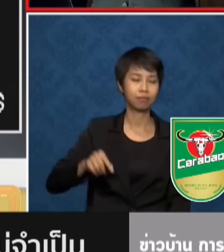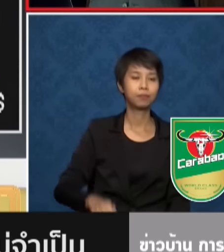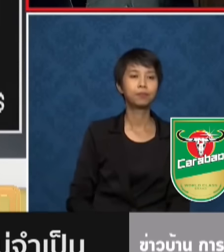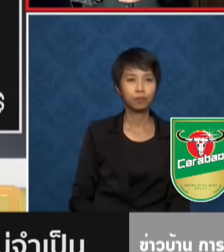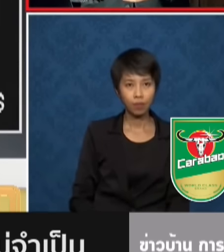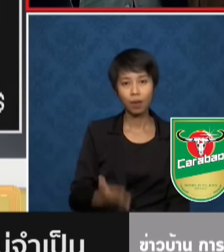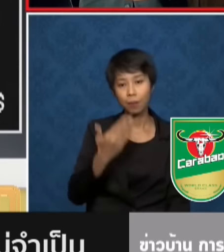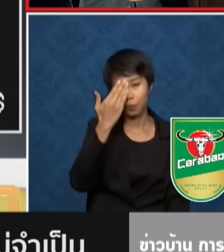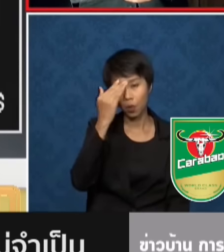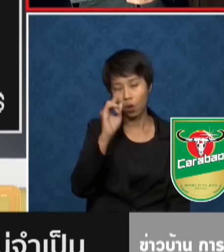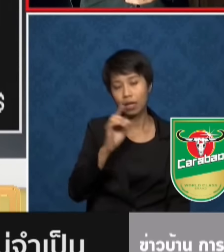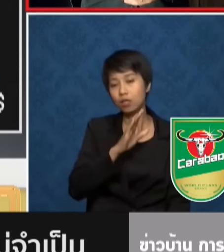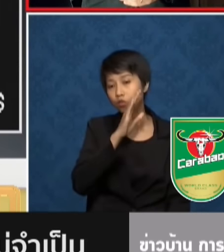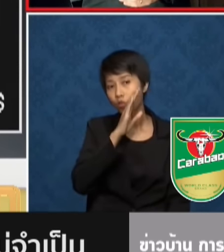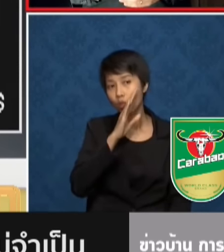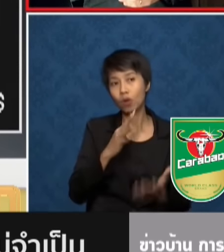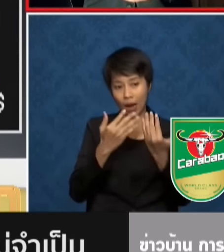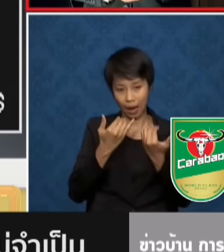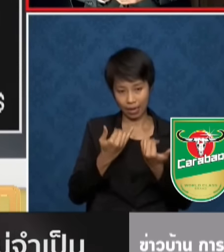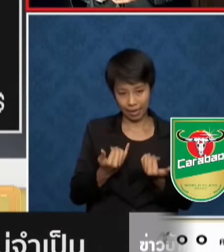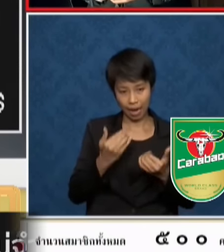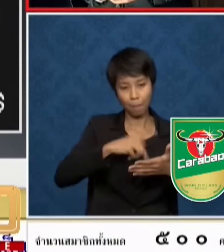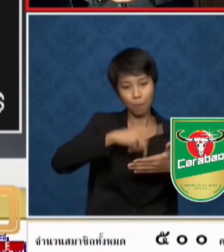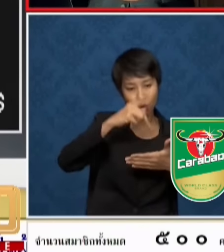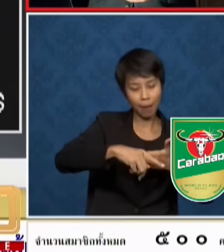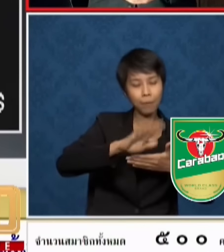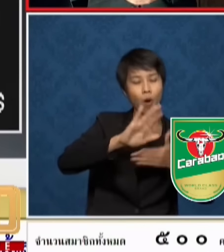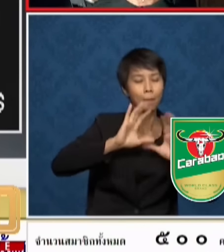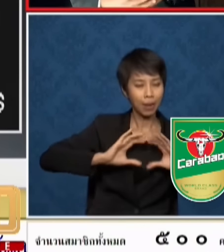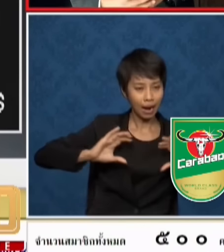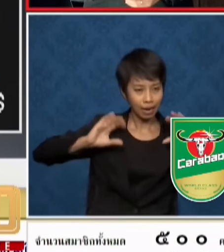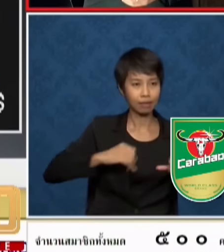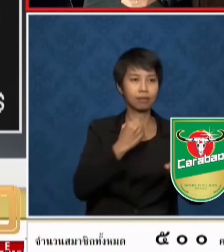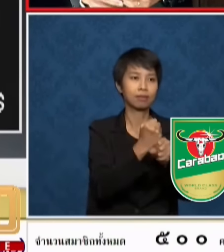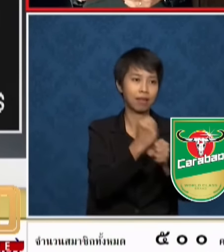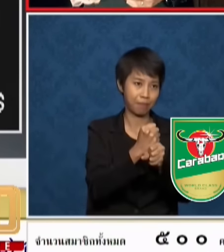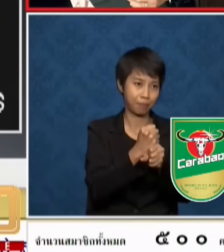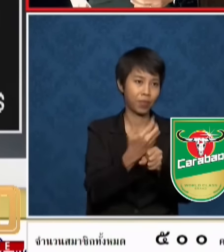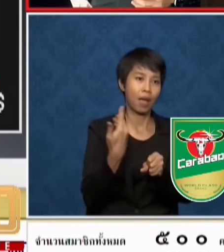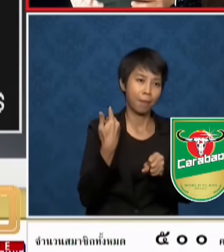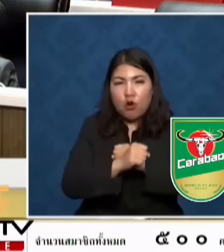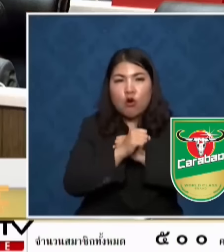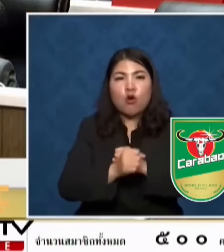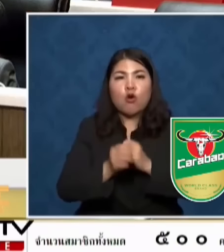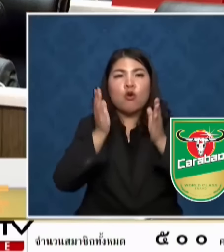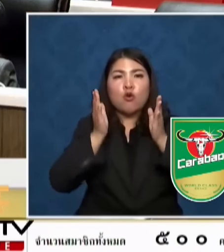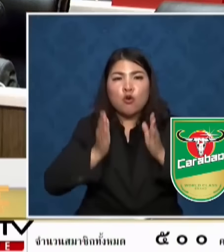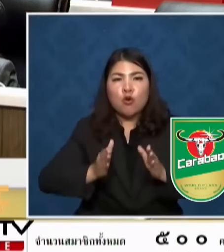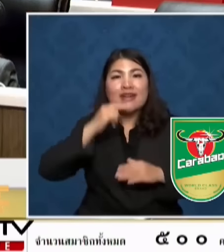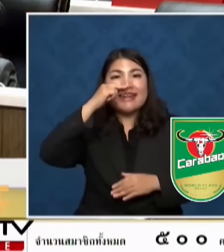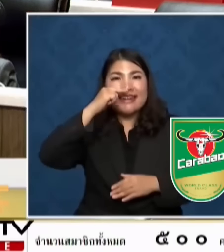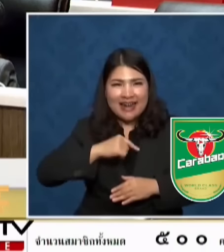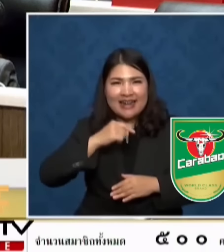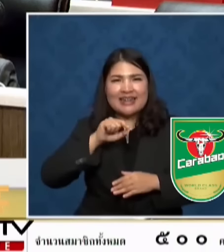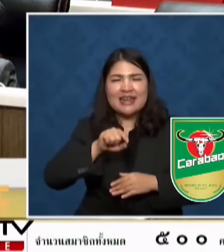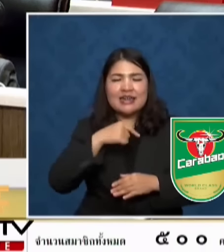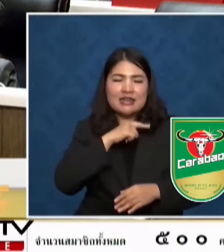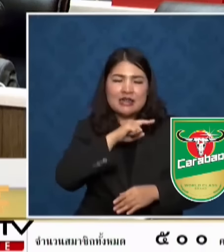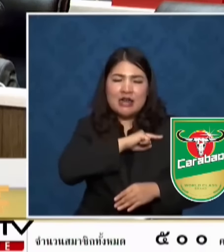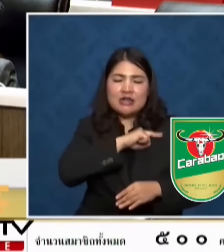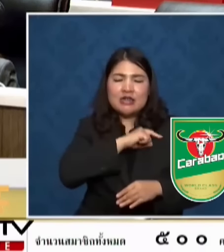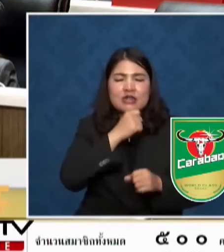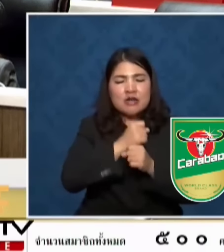ของทุจริตเชิงนโยบายพลังงานไฟฟ้า ครับ นะครับบอกว่าหลักเกณฑ์เนี่ยเอื้อในทุนทำให้ประชาชนต้องจ่ายค่าไฟแ